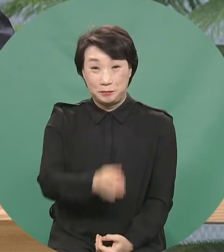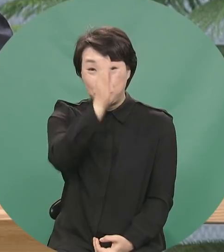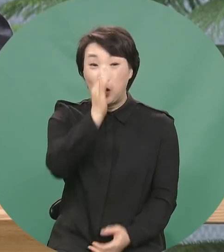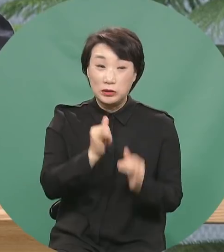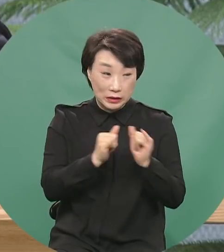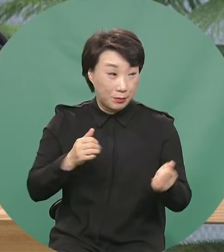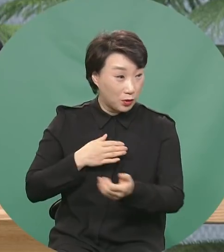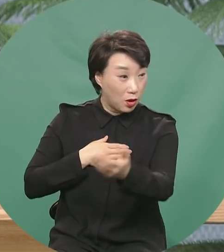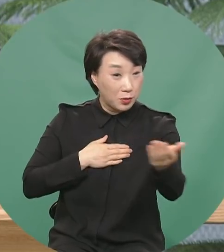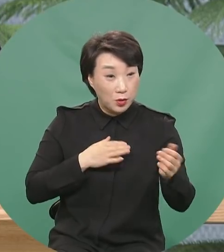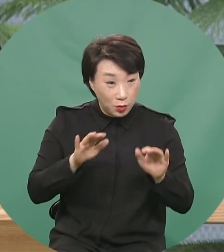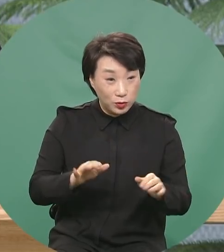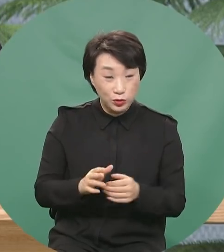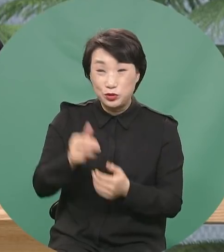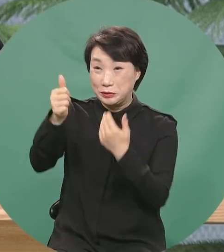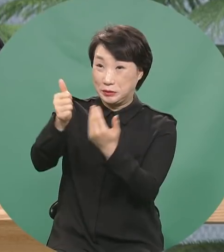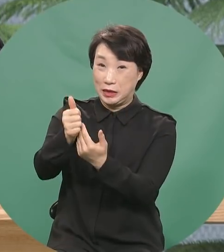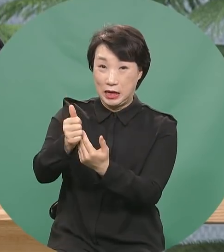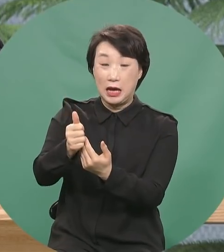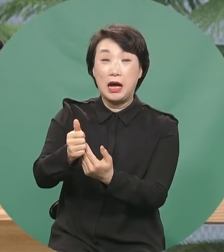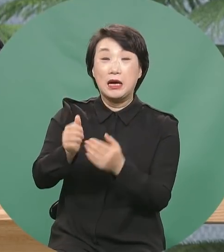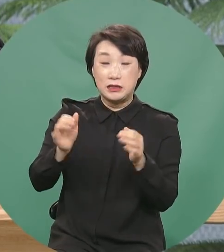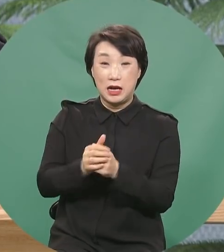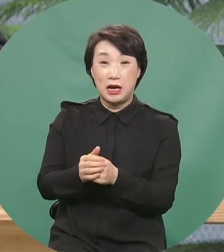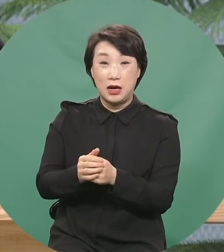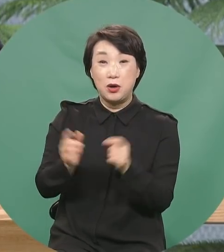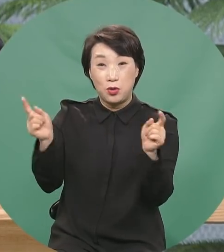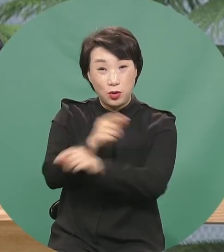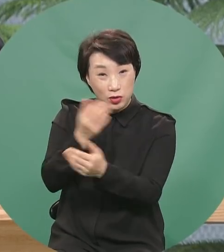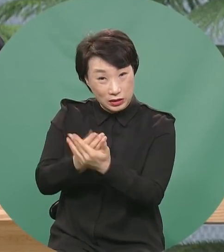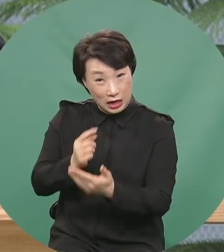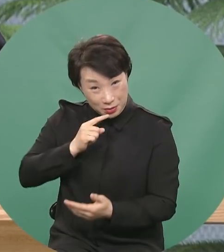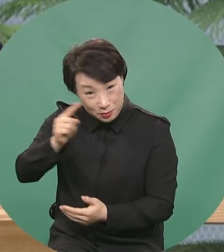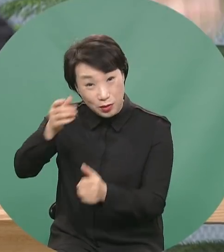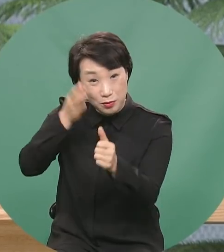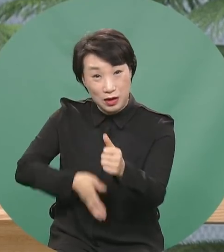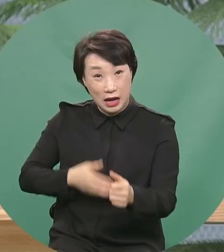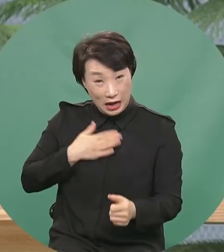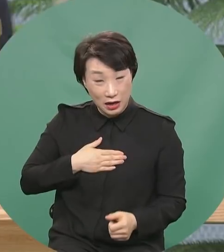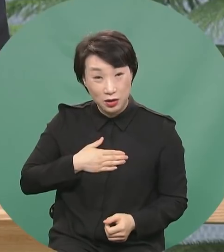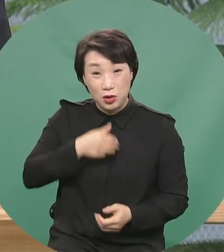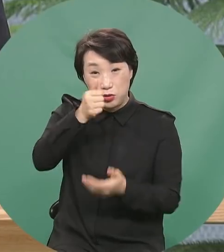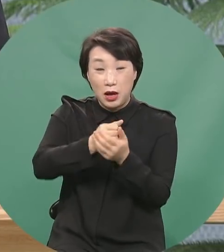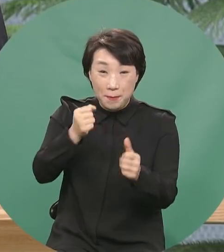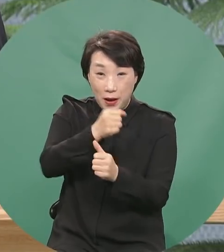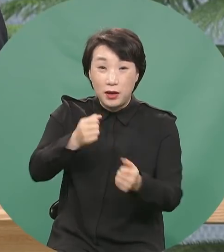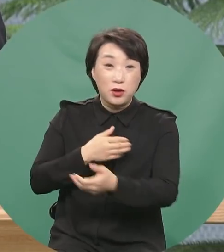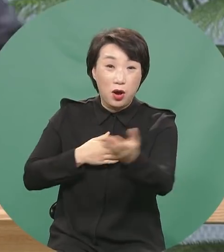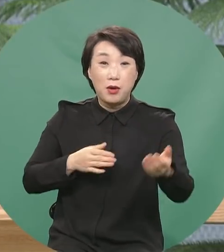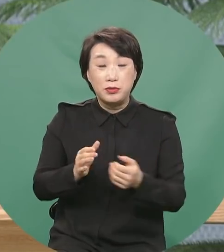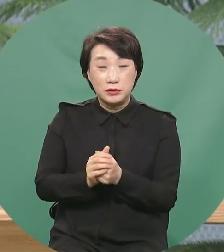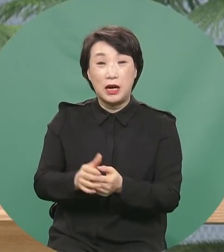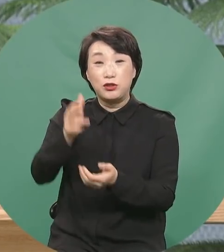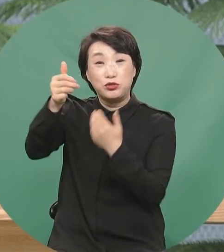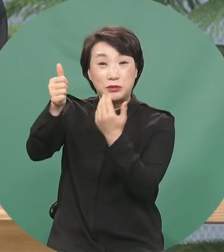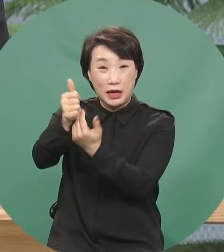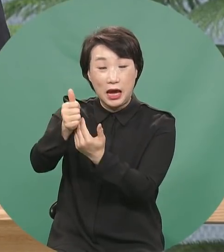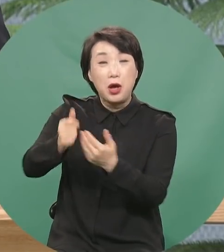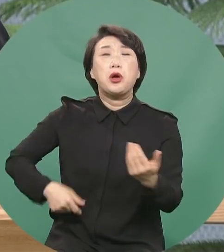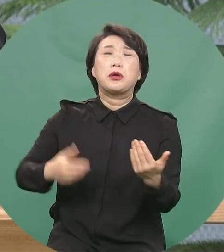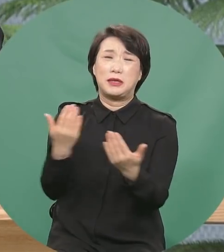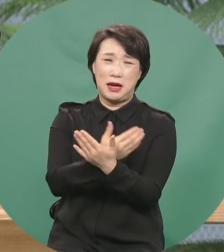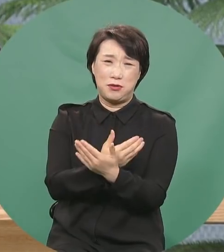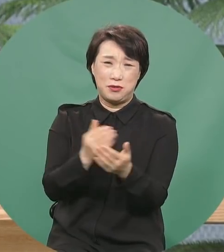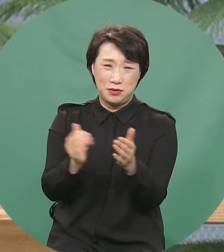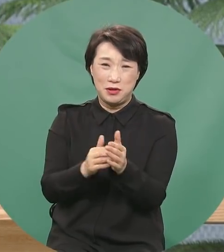자여 주장하라. 죄 매인 자여 주장하라. 회개하라. 믿음으로 제사